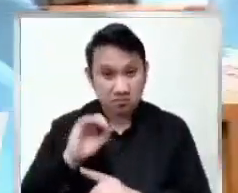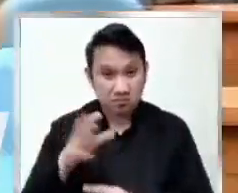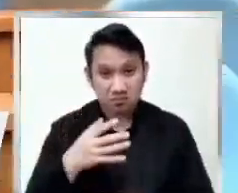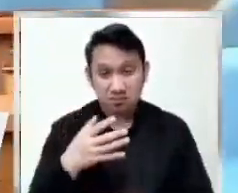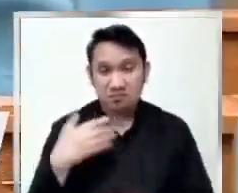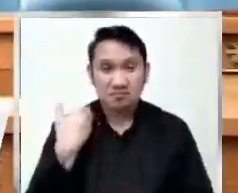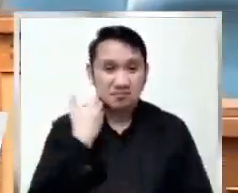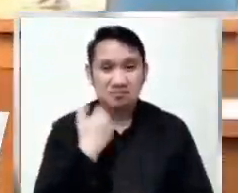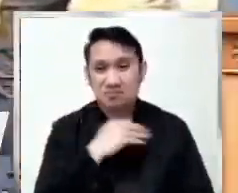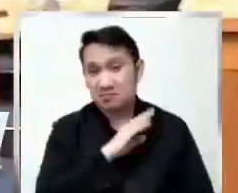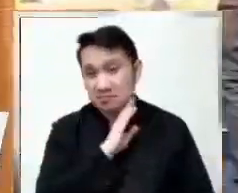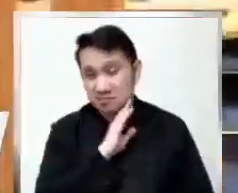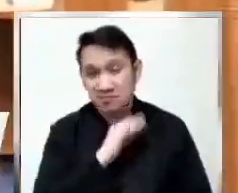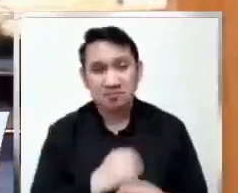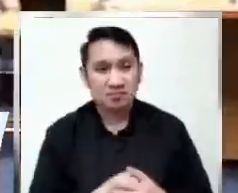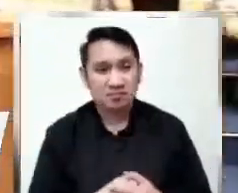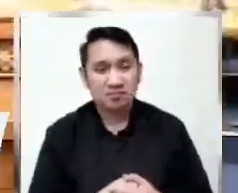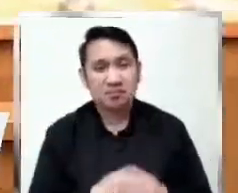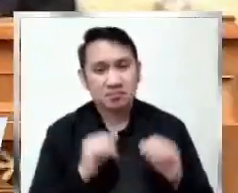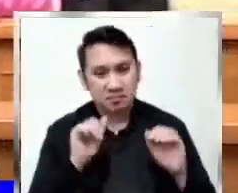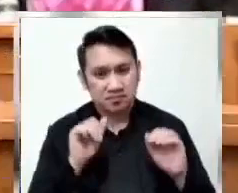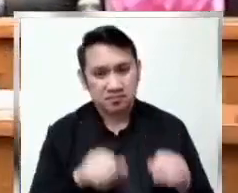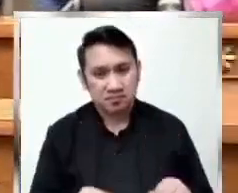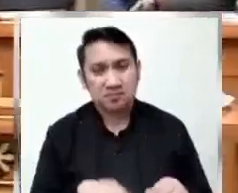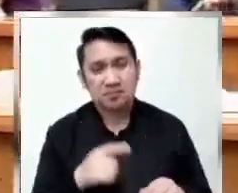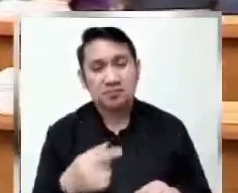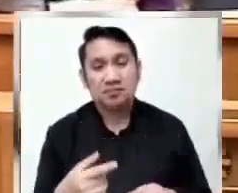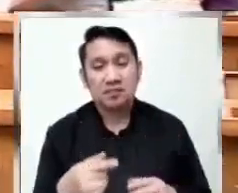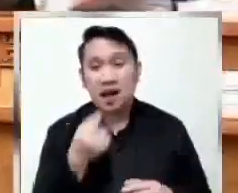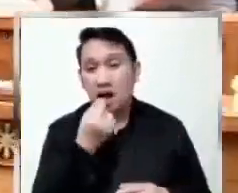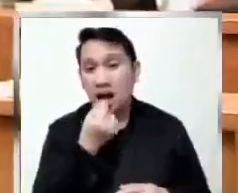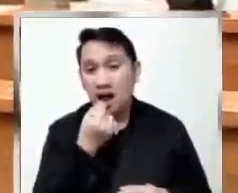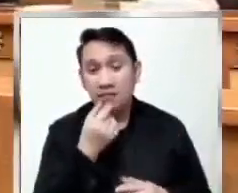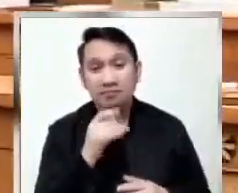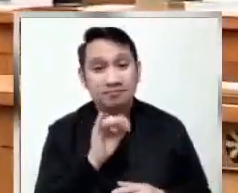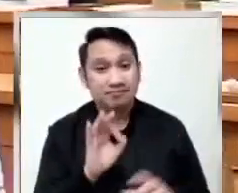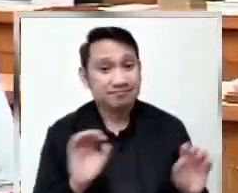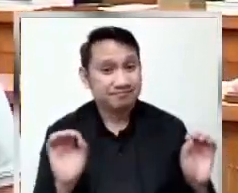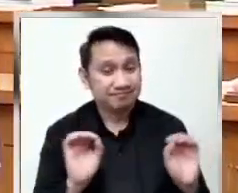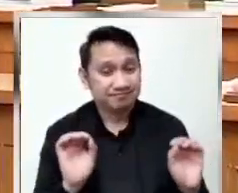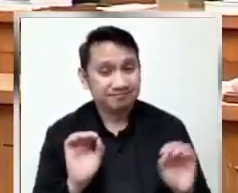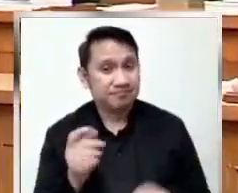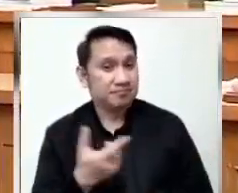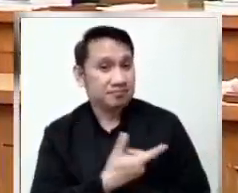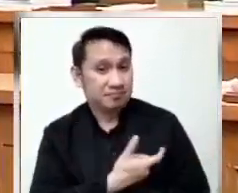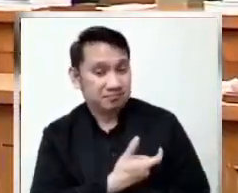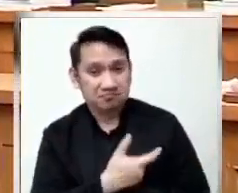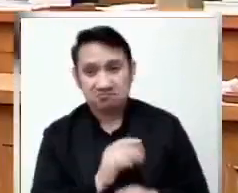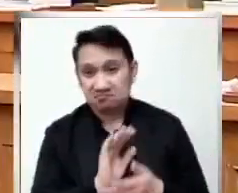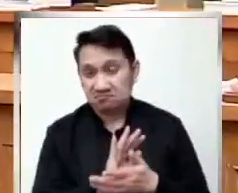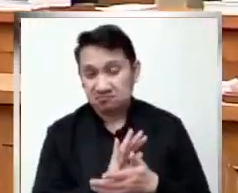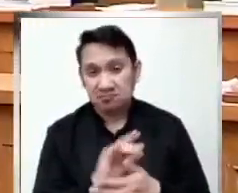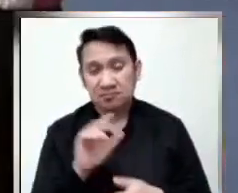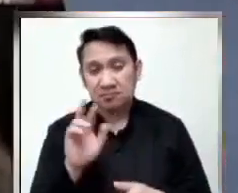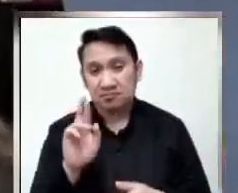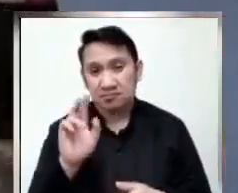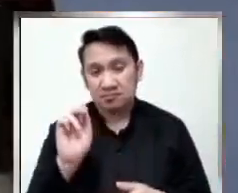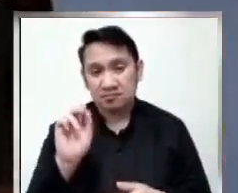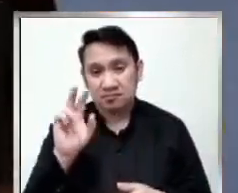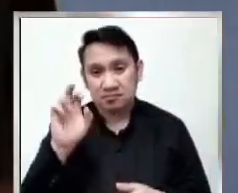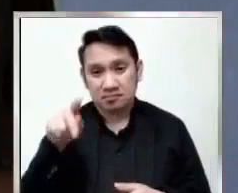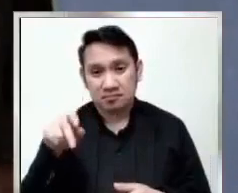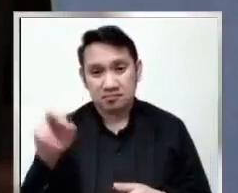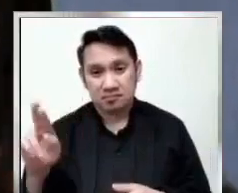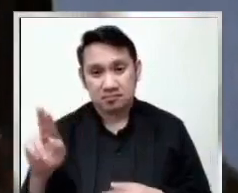ibang COVID symptoms, kailangan magpa-antigen test. Kung wala namang bakuna kontra COVID, RT-PCR test naman.